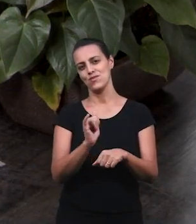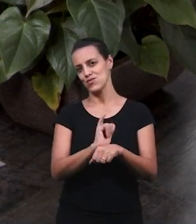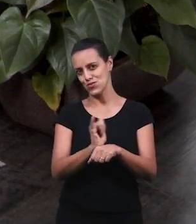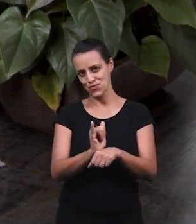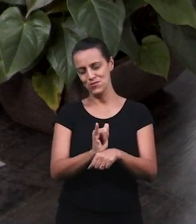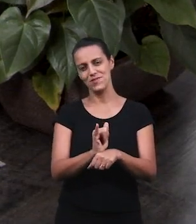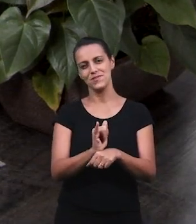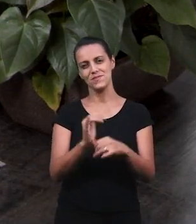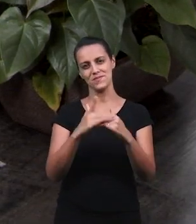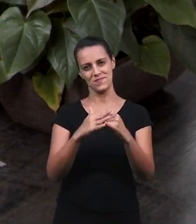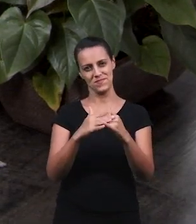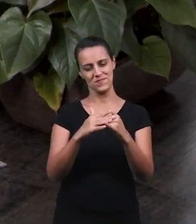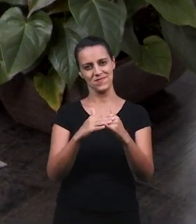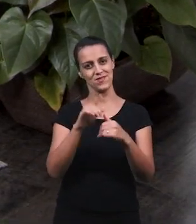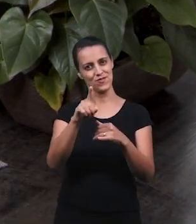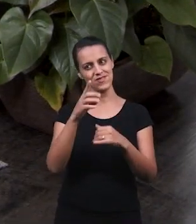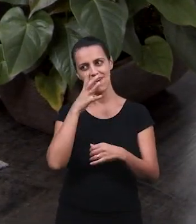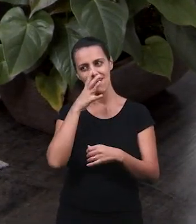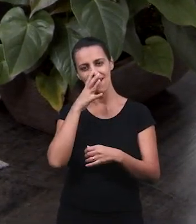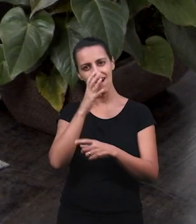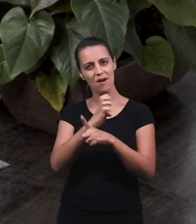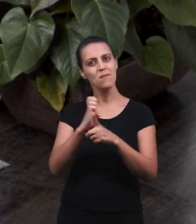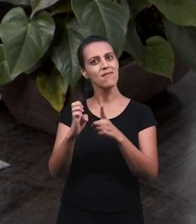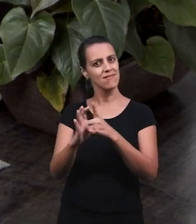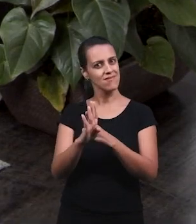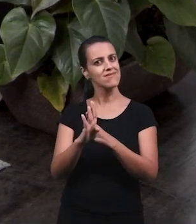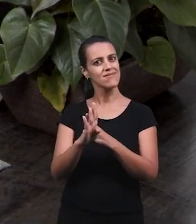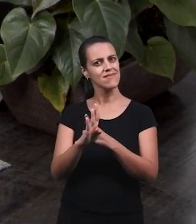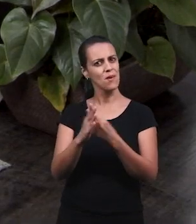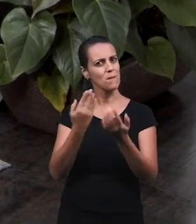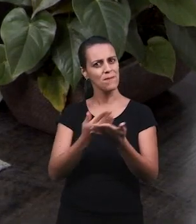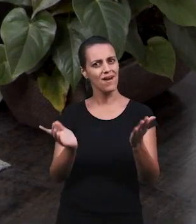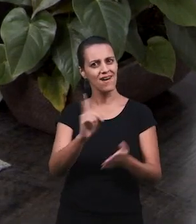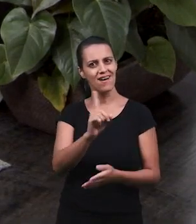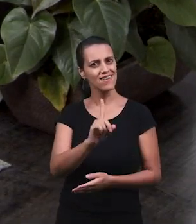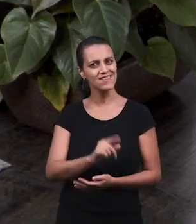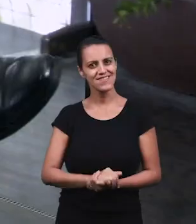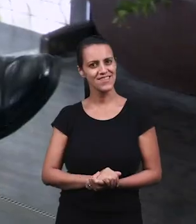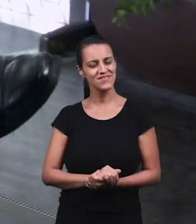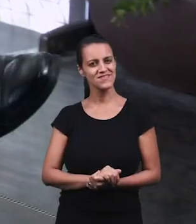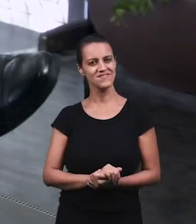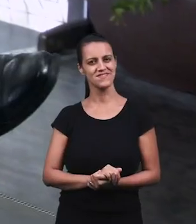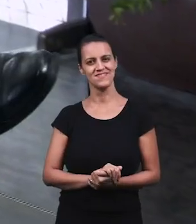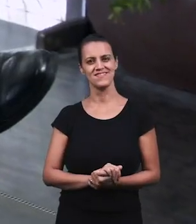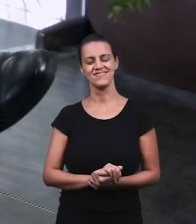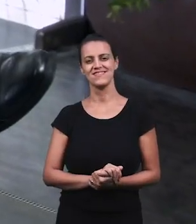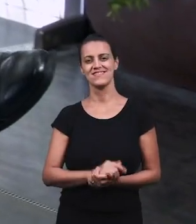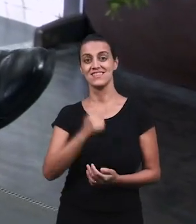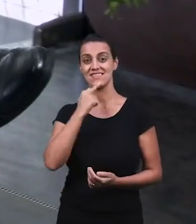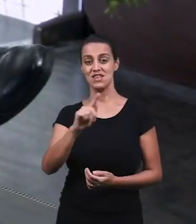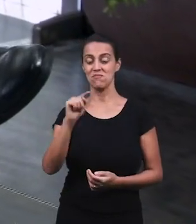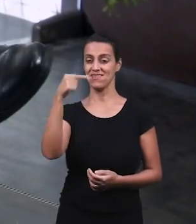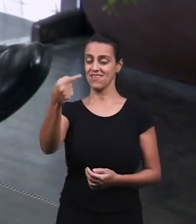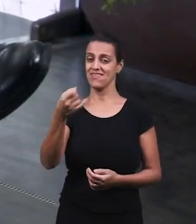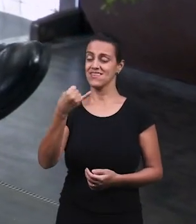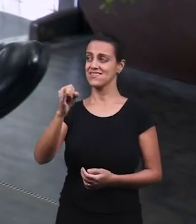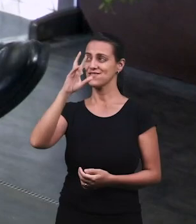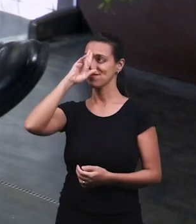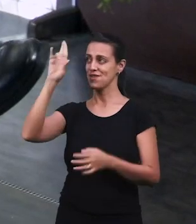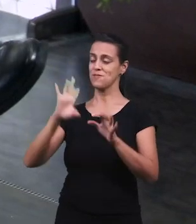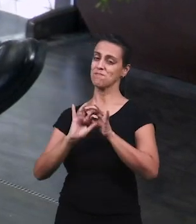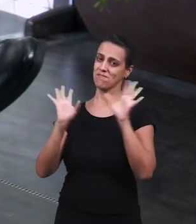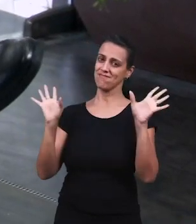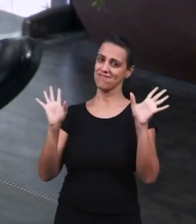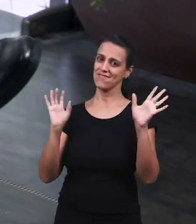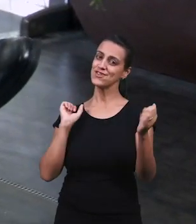dans YouTube, vous regardez à l'école biblique dominicale. Vous ne pouvez pas rater cette programmation. Et dans la semaine prochaine, si le